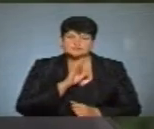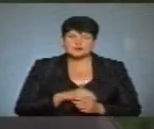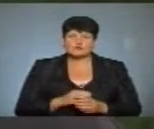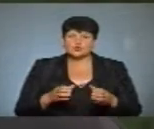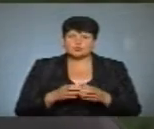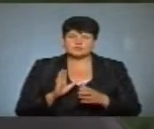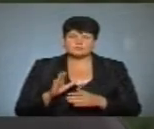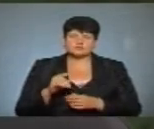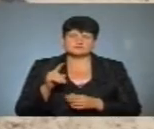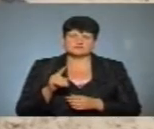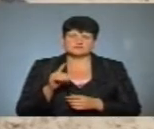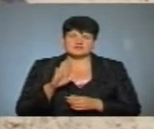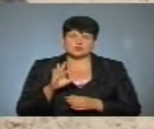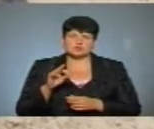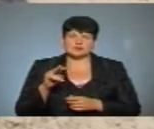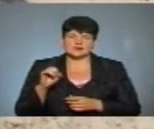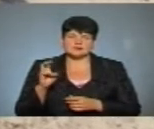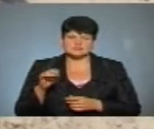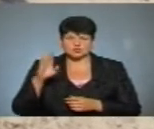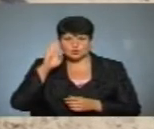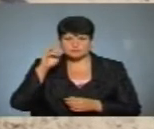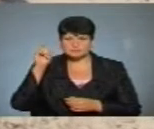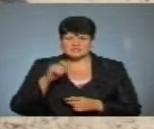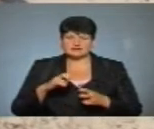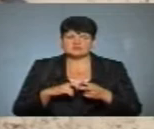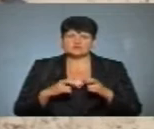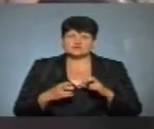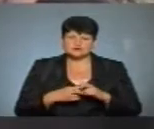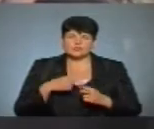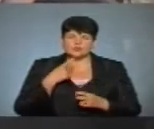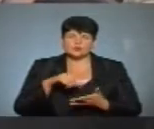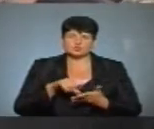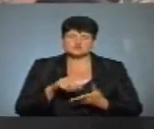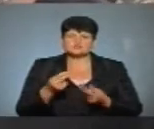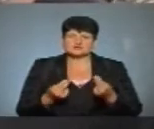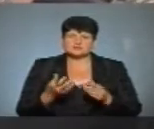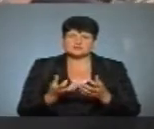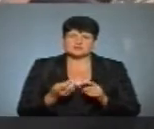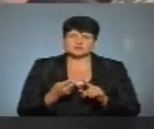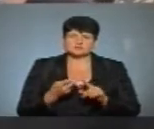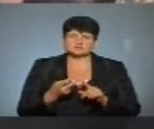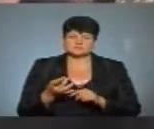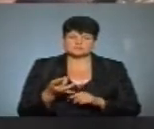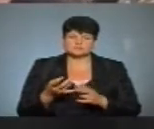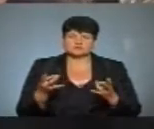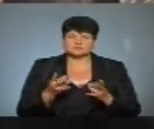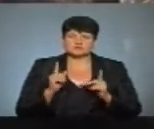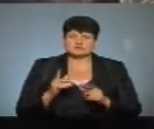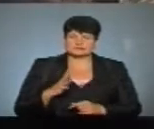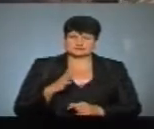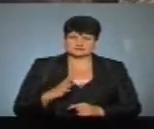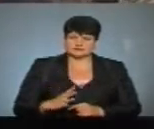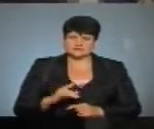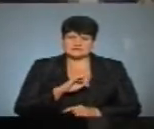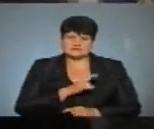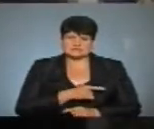змагатиметься Віталій Олексин. Хлопець приїхав з Івано-Франківська. Каже, участь у грі бере вдруге. Потрібно тільки витримку і силу